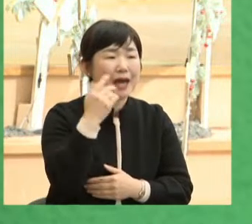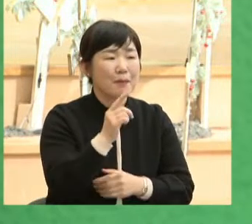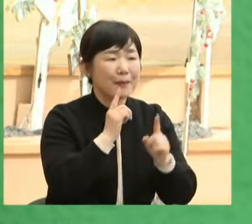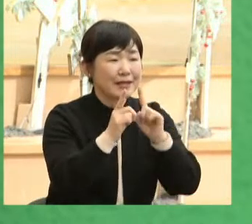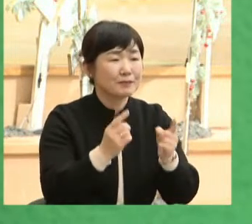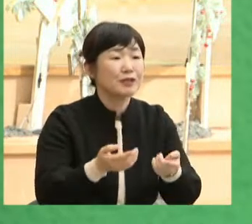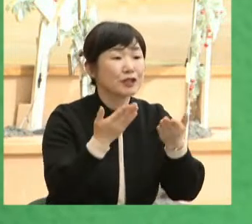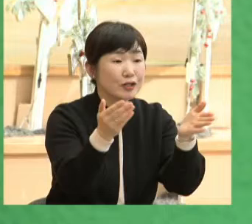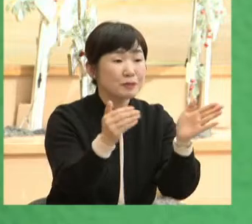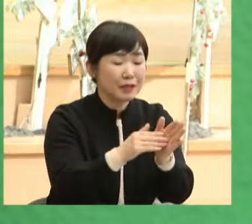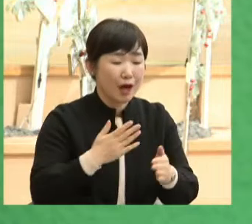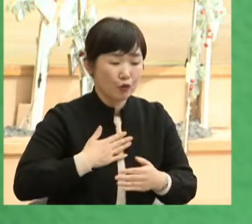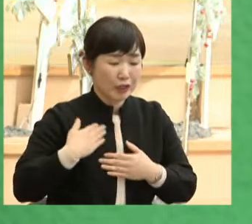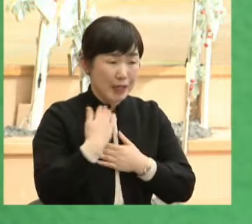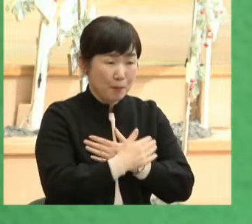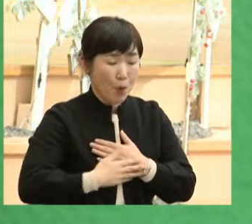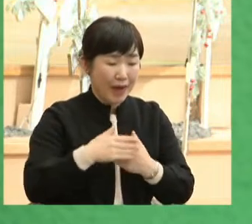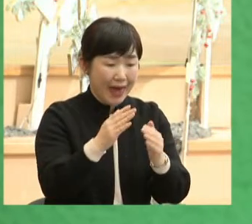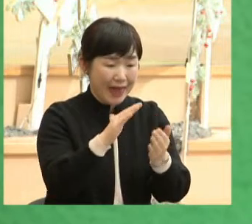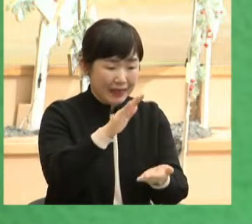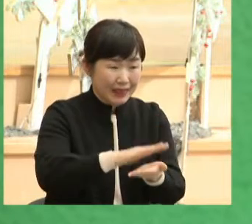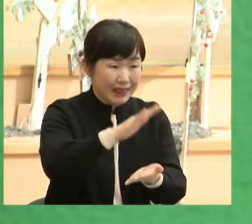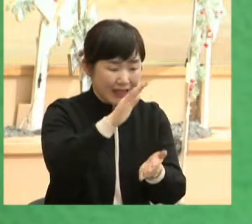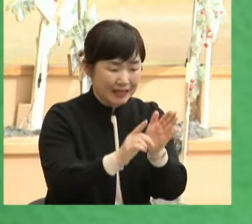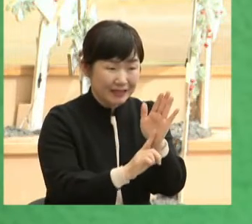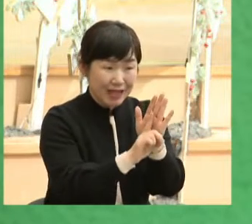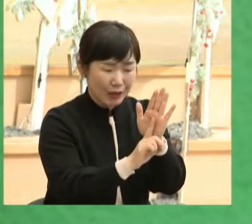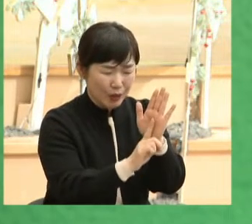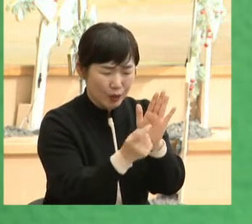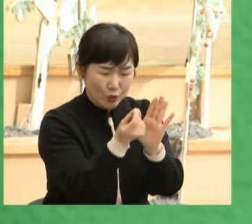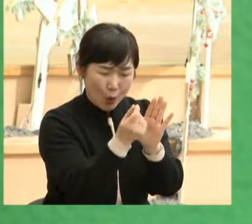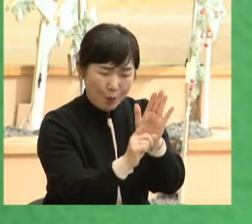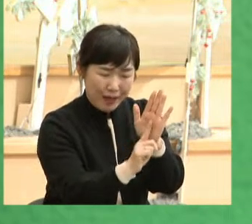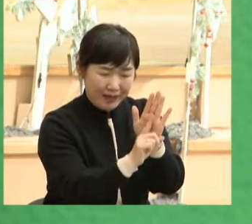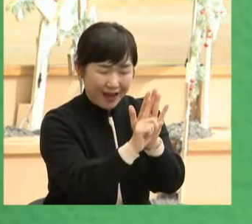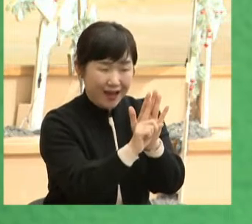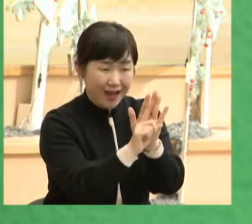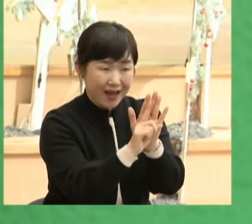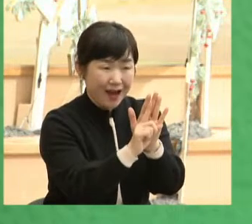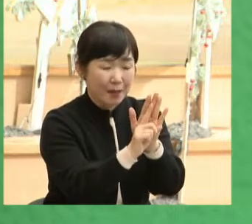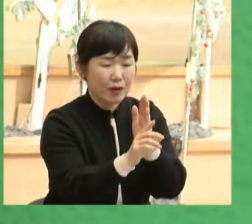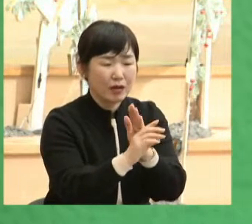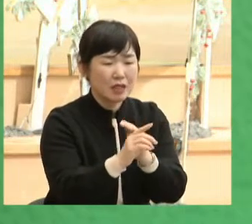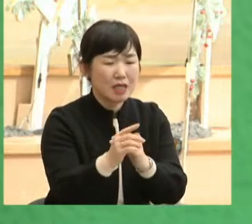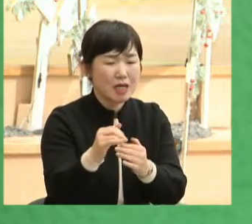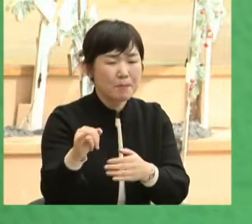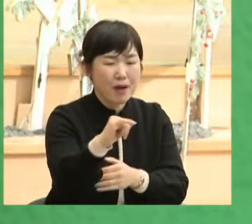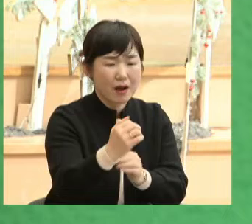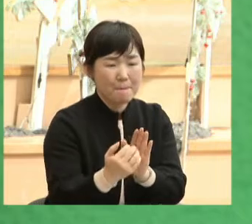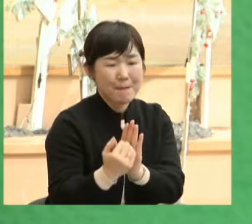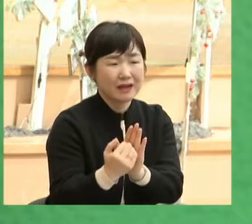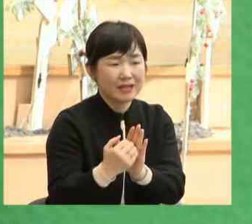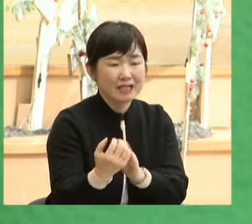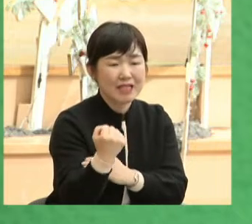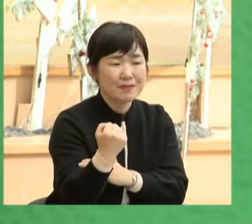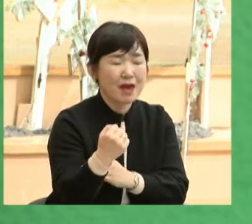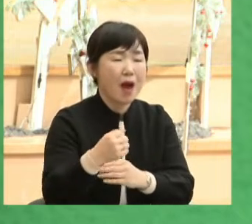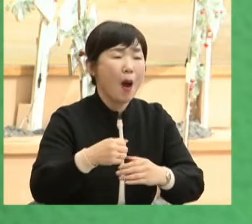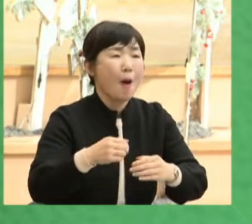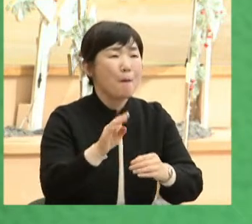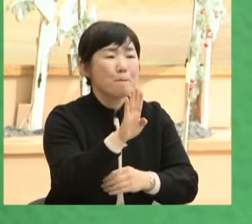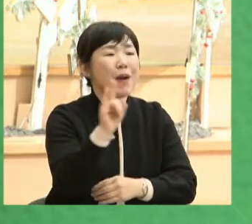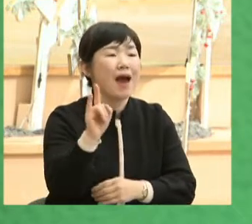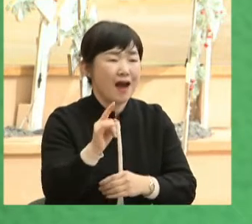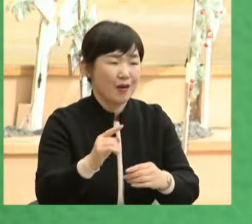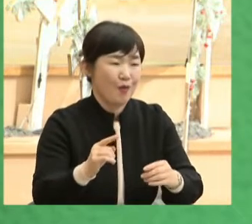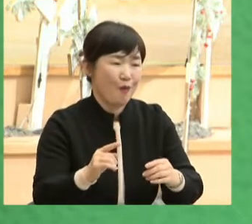우리 채원이 조금만 올라가면 면역력이 빼빼로 올라 간다 그랬잖아요 우리 마음이 식으면